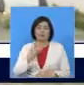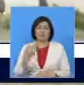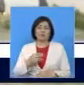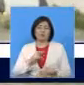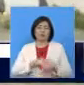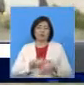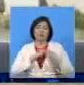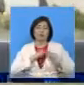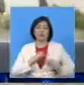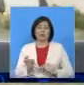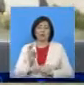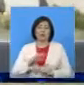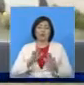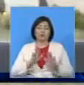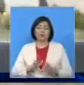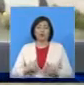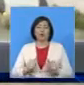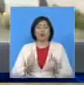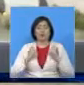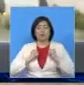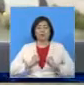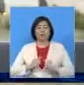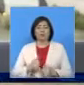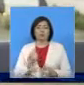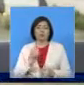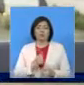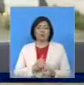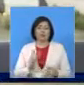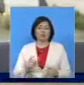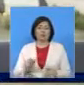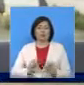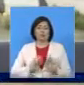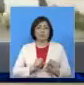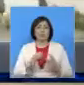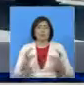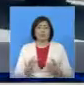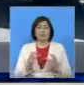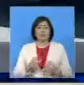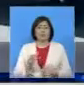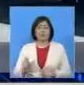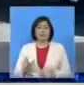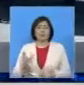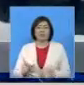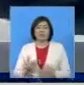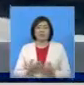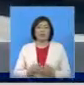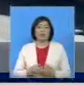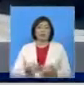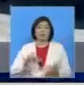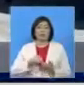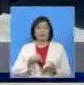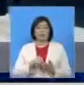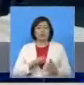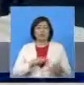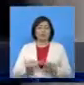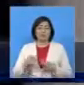полицию приходят только стойкие люди, которые делают своей главной целью – сберечь спокойствие граждан. Участникам торжества был